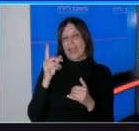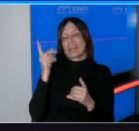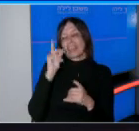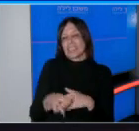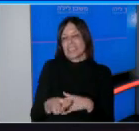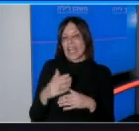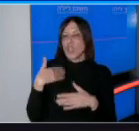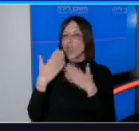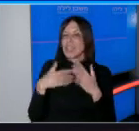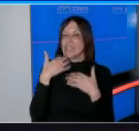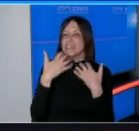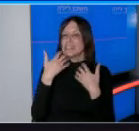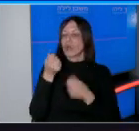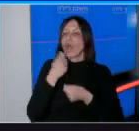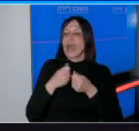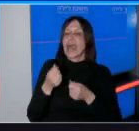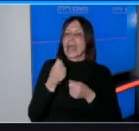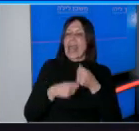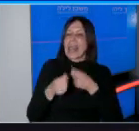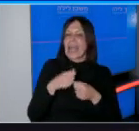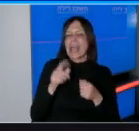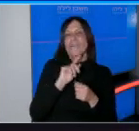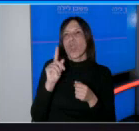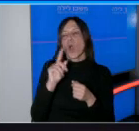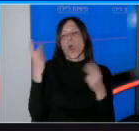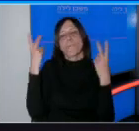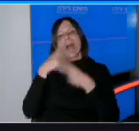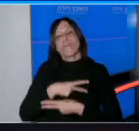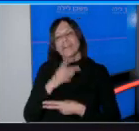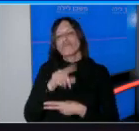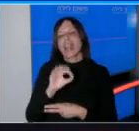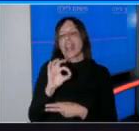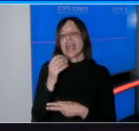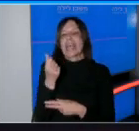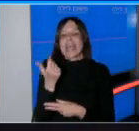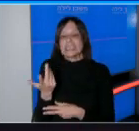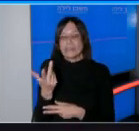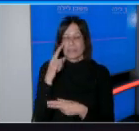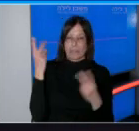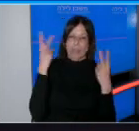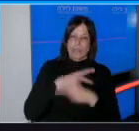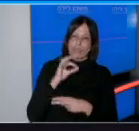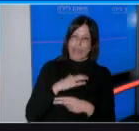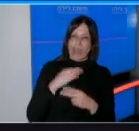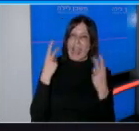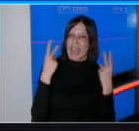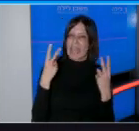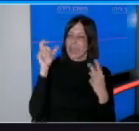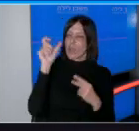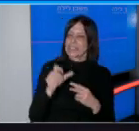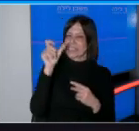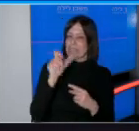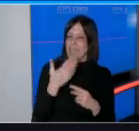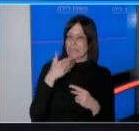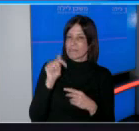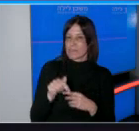אמורה להתנהל היא על הסיפור הכלכלי, אבל לא הכלכלי במובן של מאני, כלכלי במובן של ערכנו כאזרחיות ואזרחים